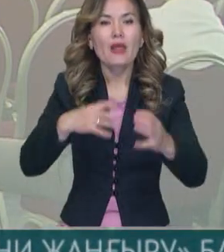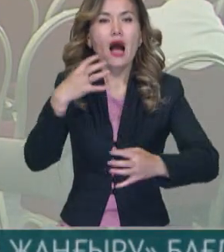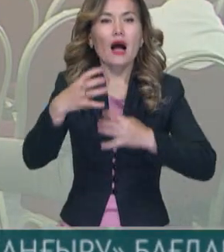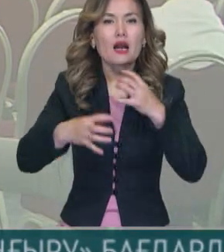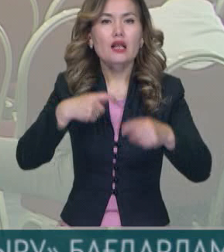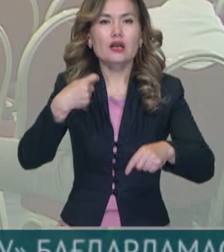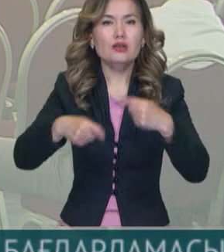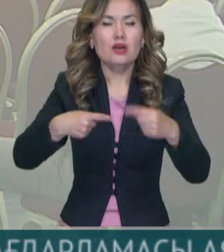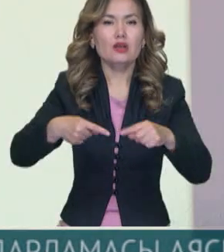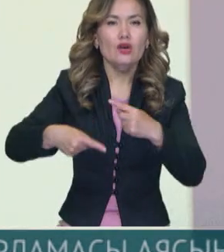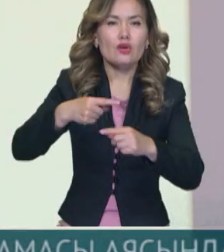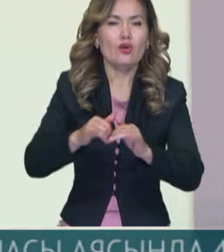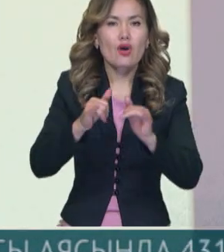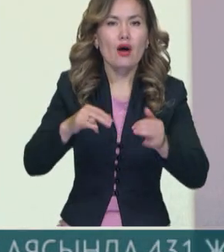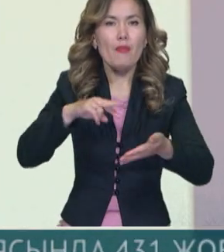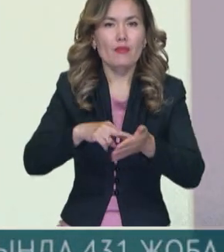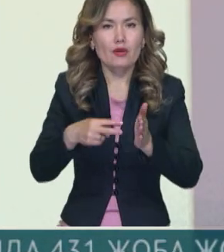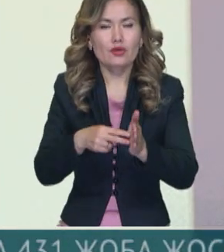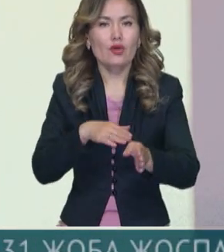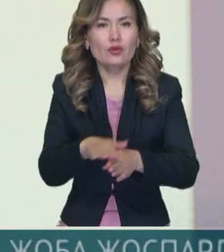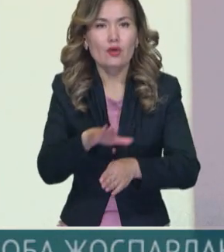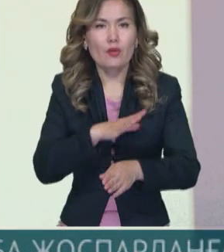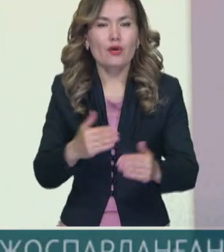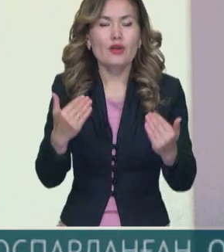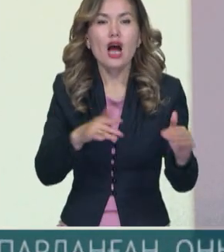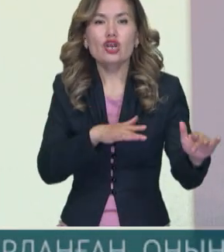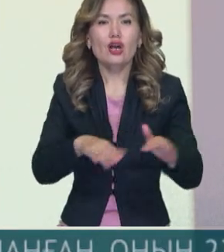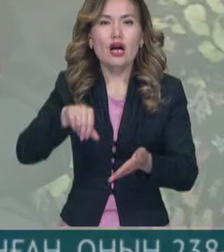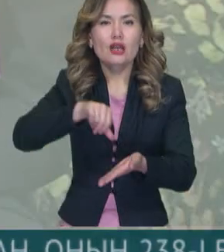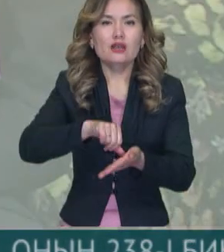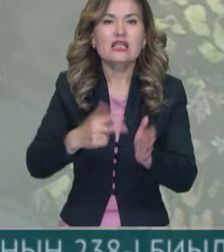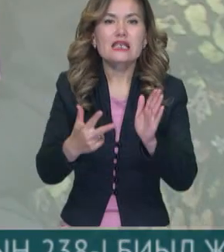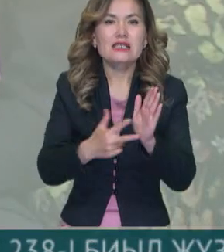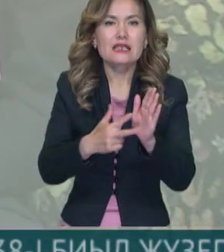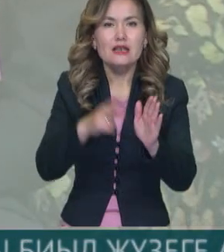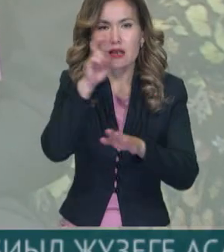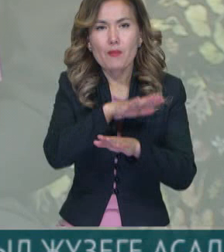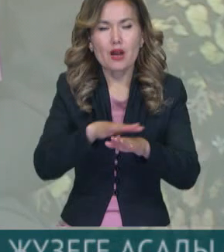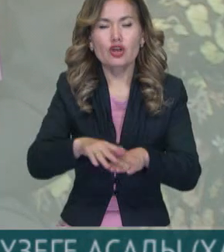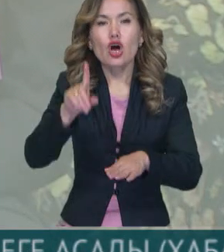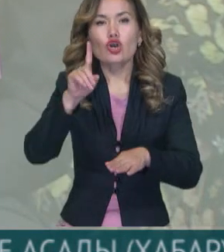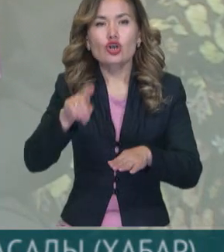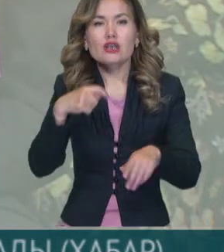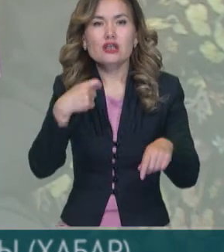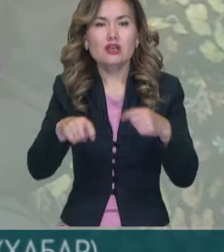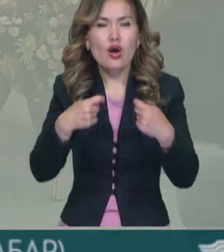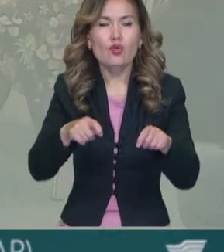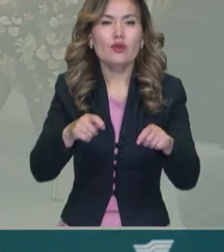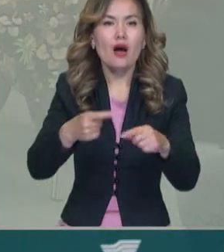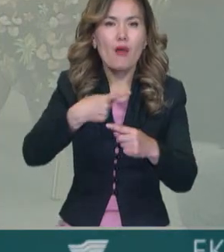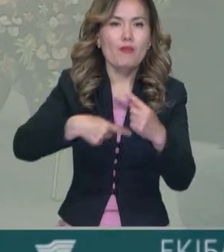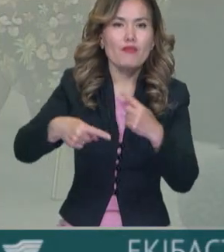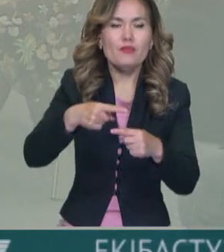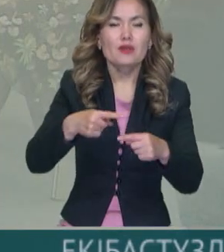сауданы жандандыру мақсатында ұйымдастырылып отыр. Бұл шараға қатысуға 8 мемлекеттен 100-ден астам сауда желісі ниет білдірген. Екі